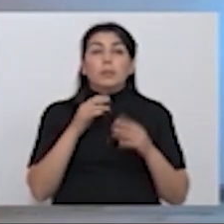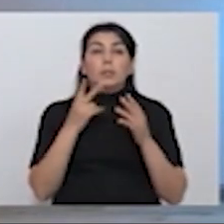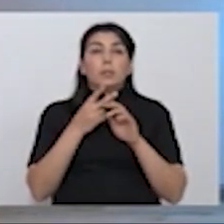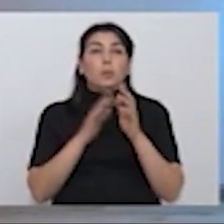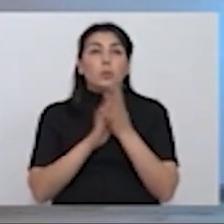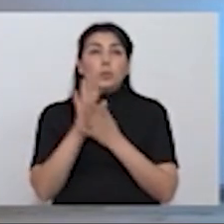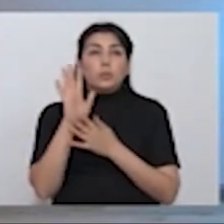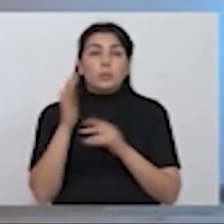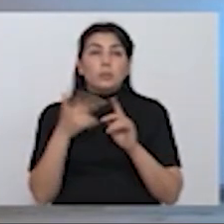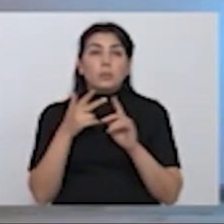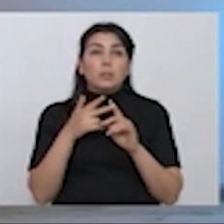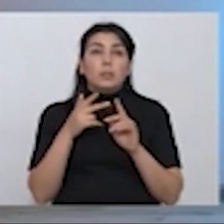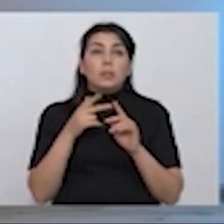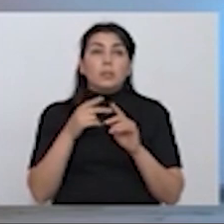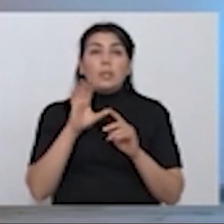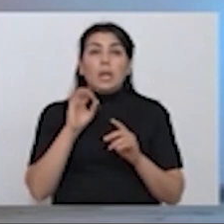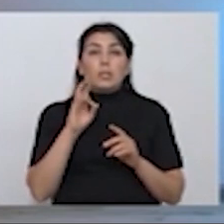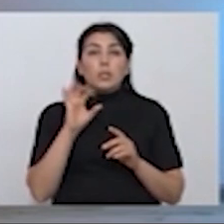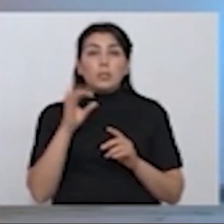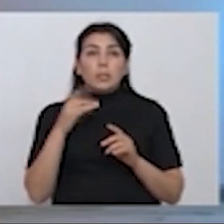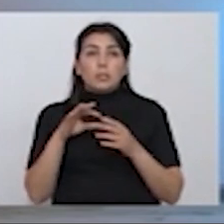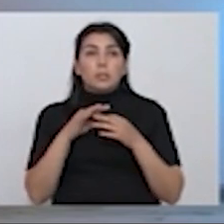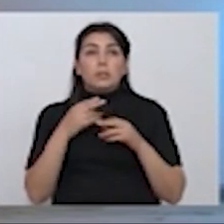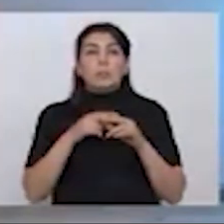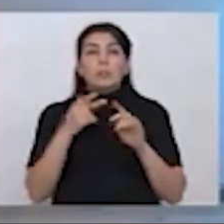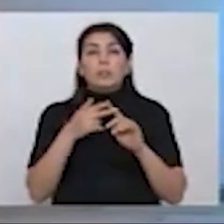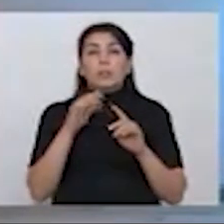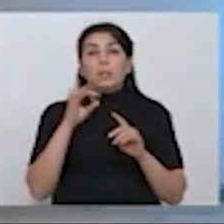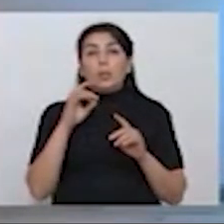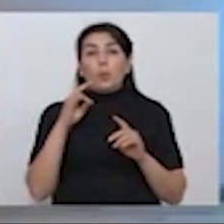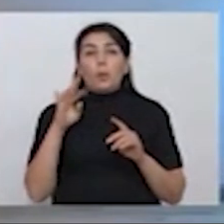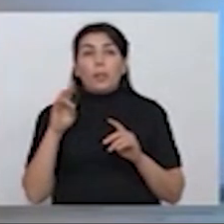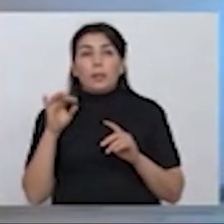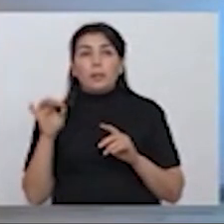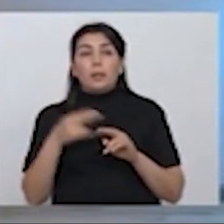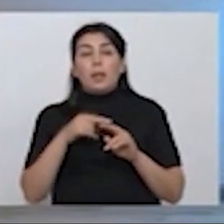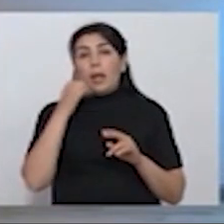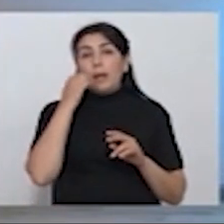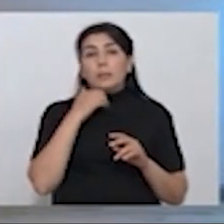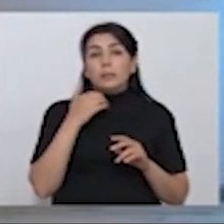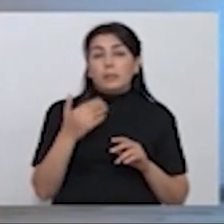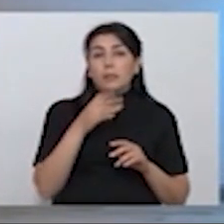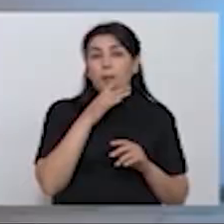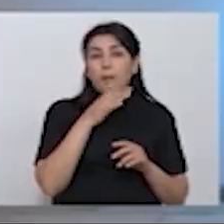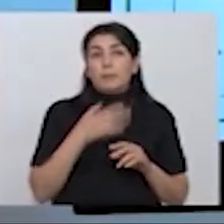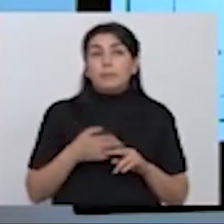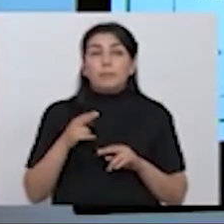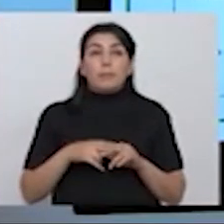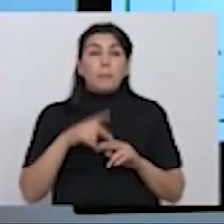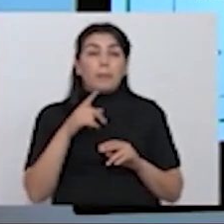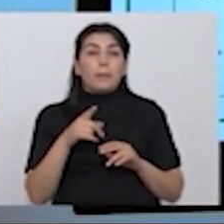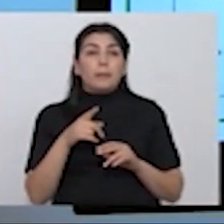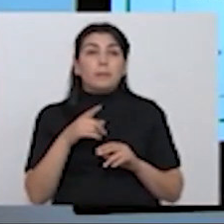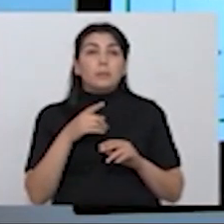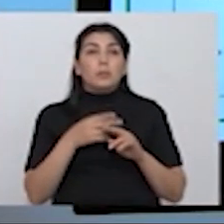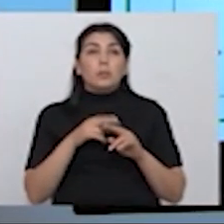o'sishi, uchinchi ixtisoslashish, to'rtinchi yetuklik va beshinchi qaralik davrlari hisoblanadi. Bo'linish